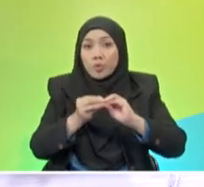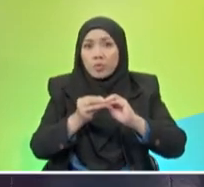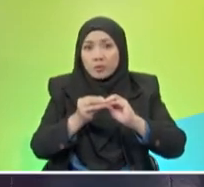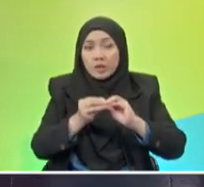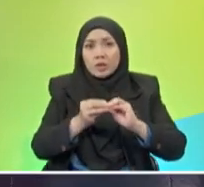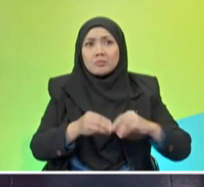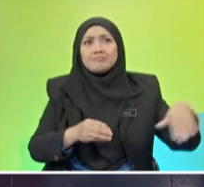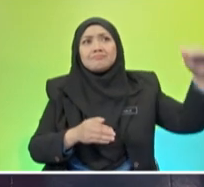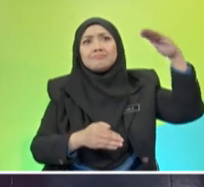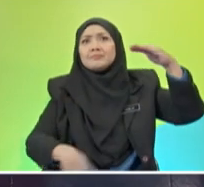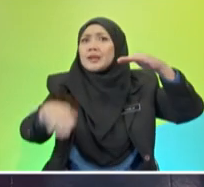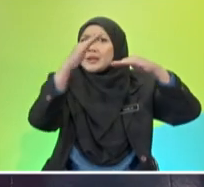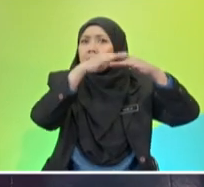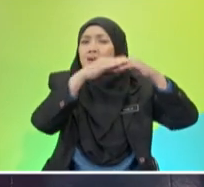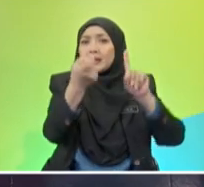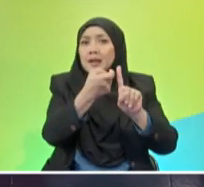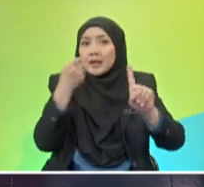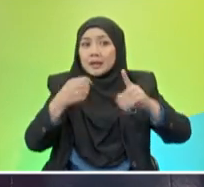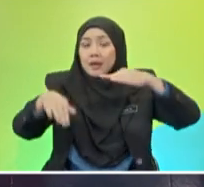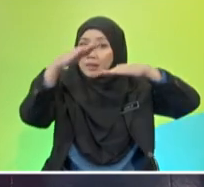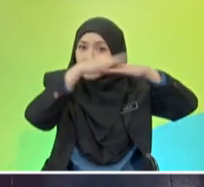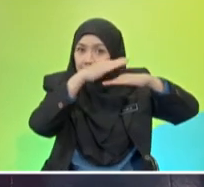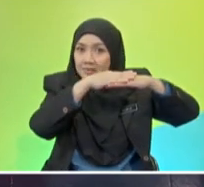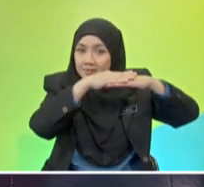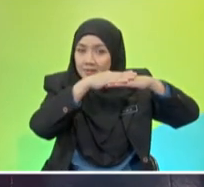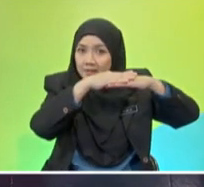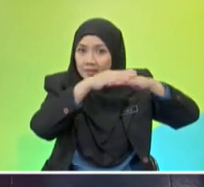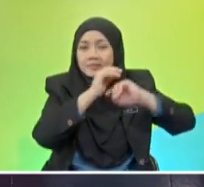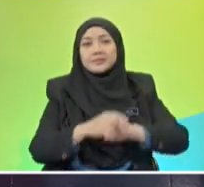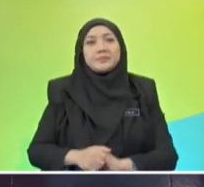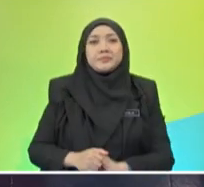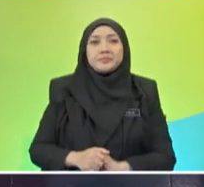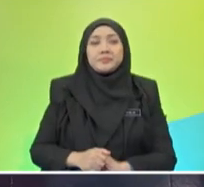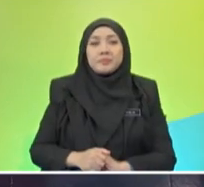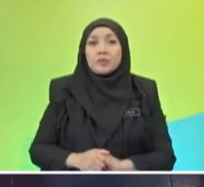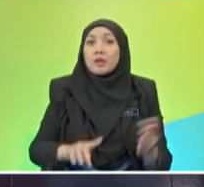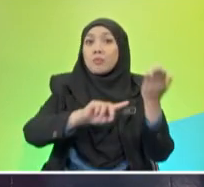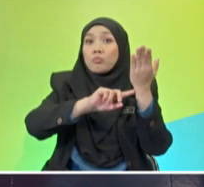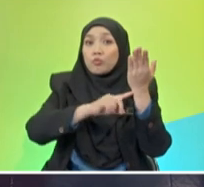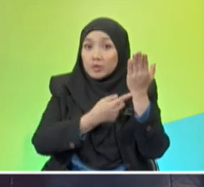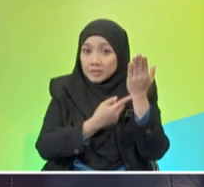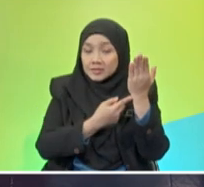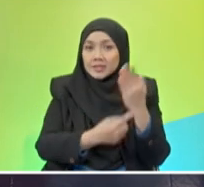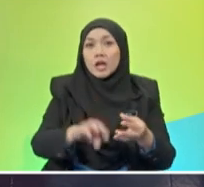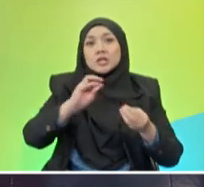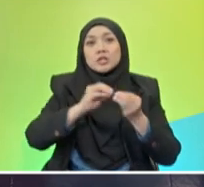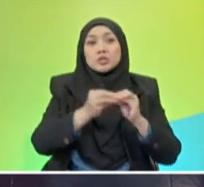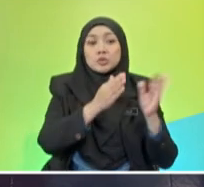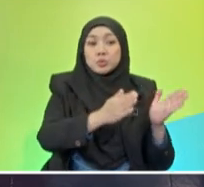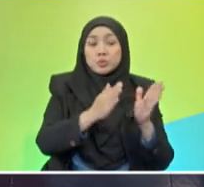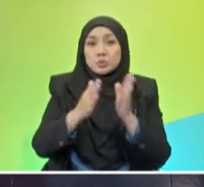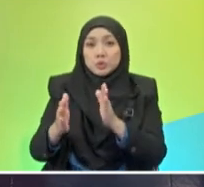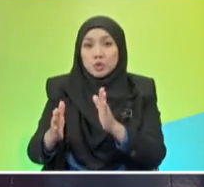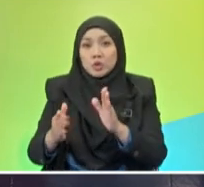menurun ni pula untuk sampai ke rumah. Ya. Jadi Chris tolong cikgu. Okey, yang ini mula-mula apa Chris? 10 cikgu. Baik,